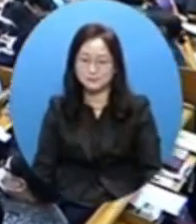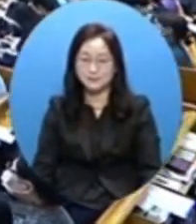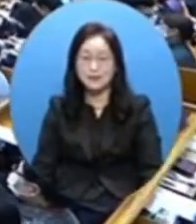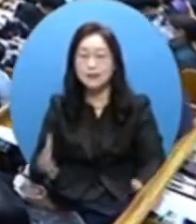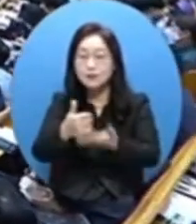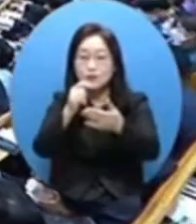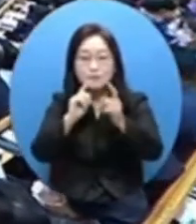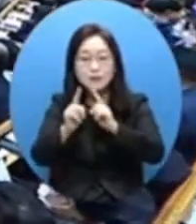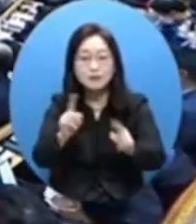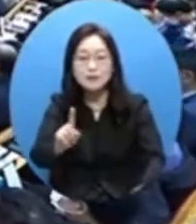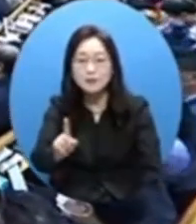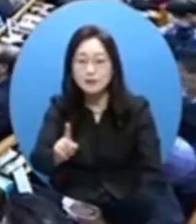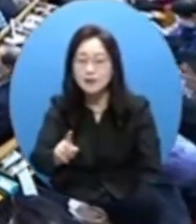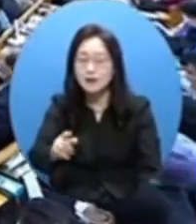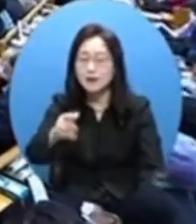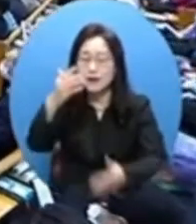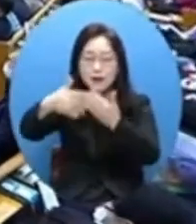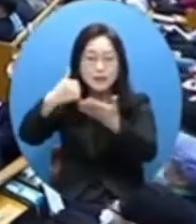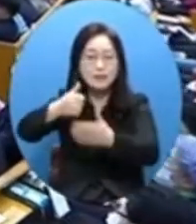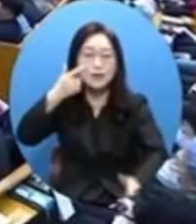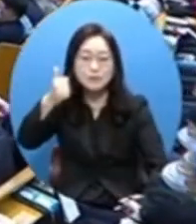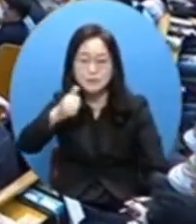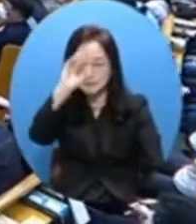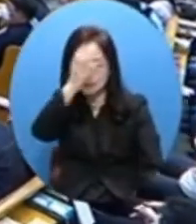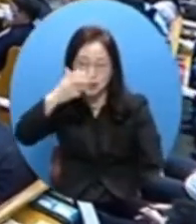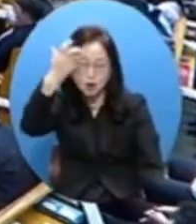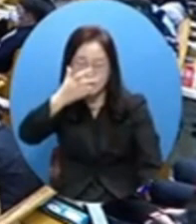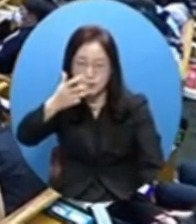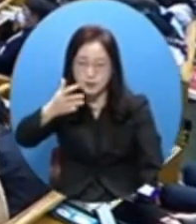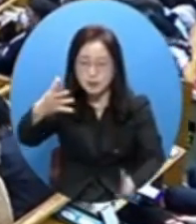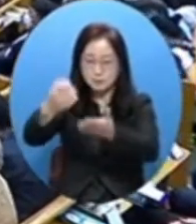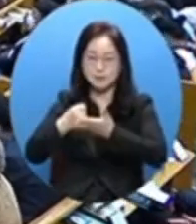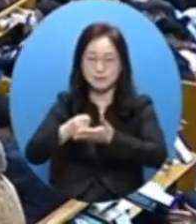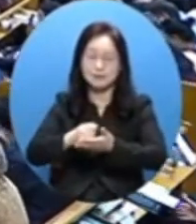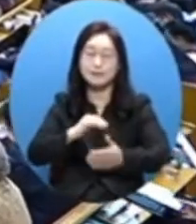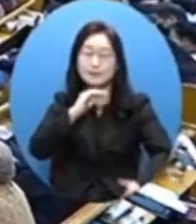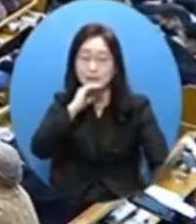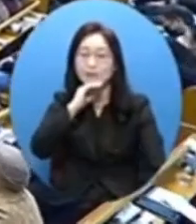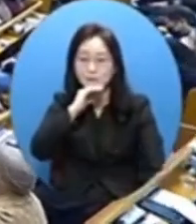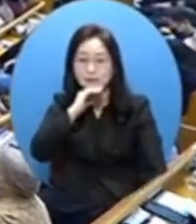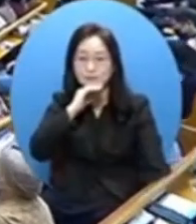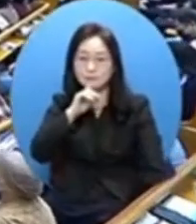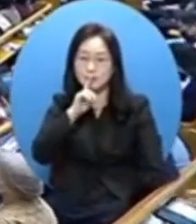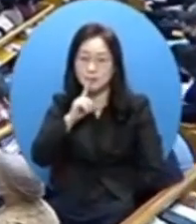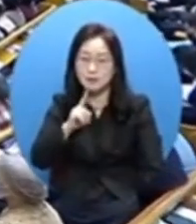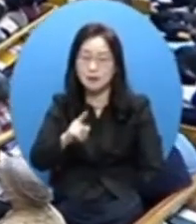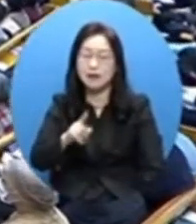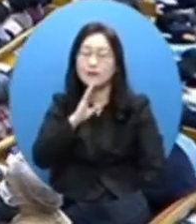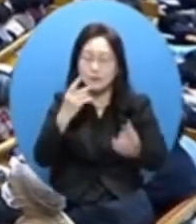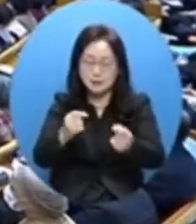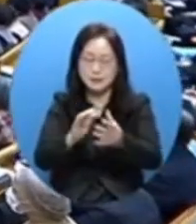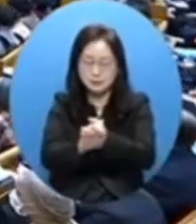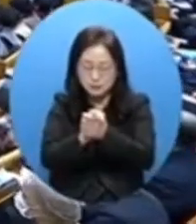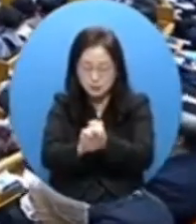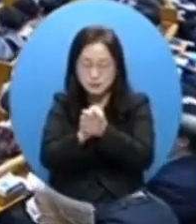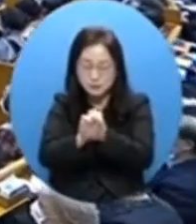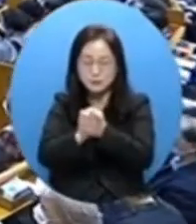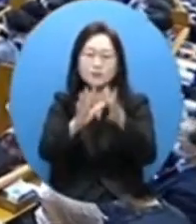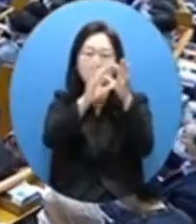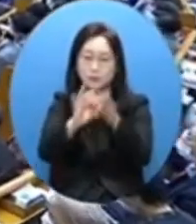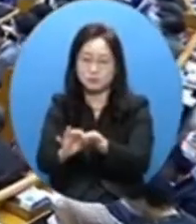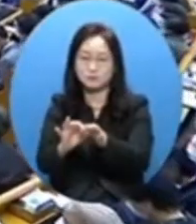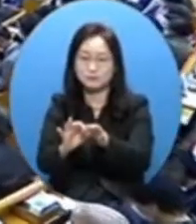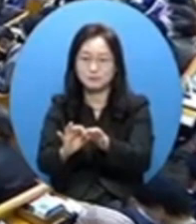주님 말씀하셨습니다. 아버지의 약속하신 성령을 받기까지 기다리라. 이 말씀 붙잡고 저들이 기도하고 또 기도하고 또